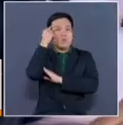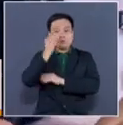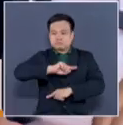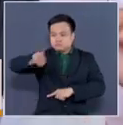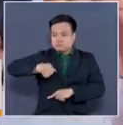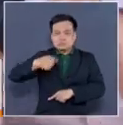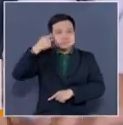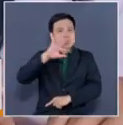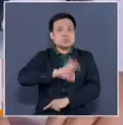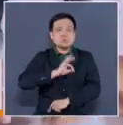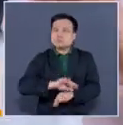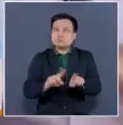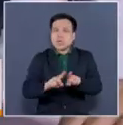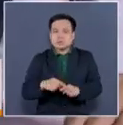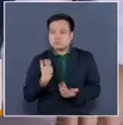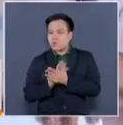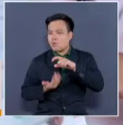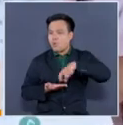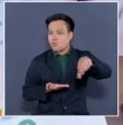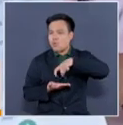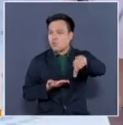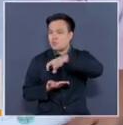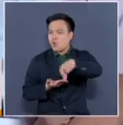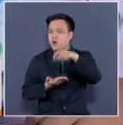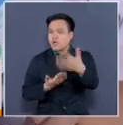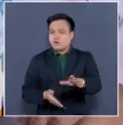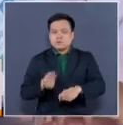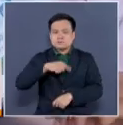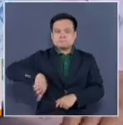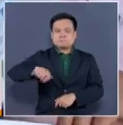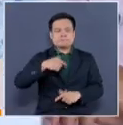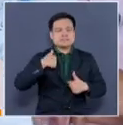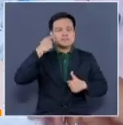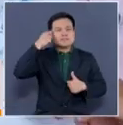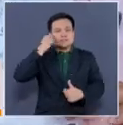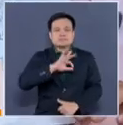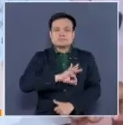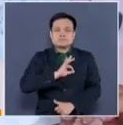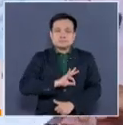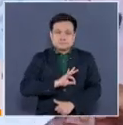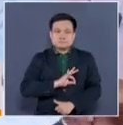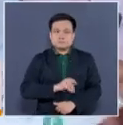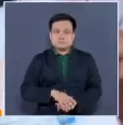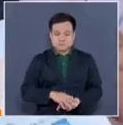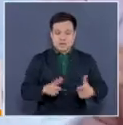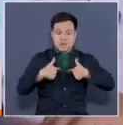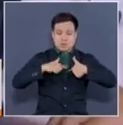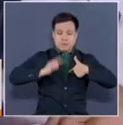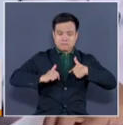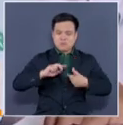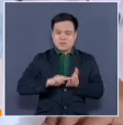กันในส่วนตัวเราทุกๆคนเนี่ยเหมือนเป็นคนที่ทำคือชักชวนไม่ได้ชักช